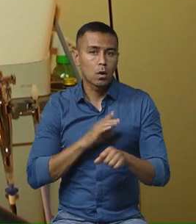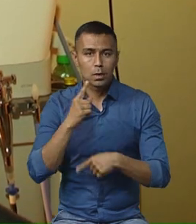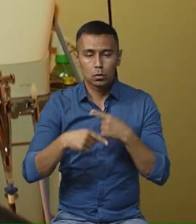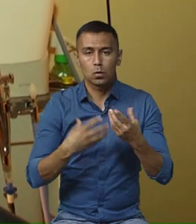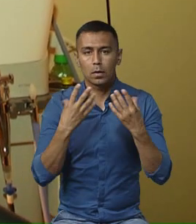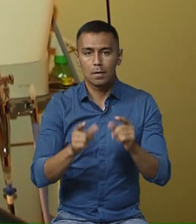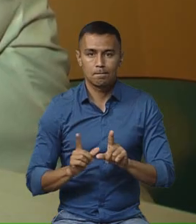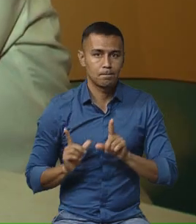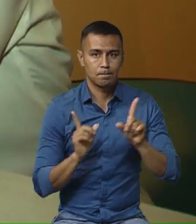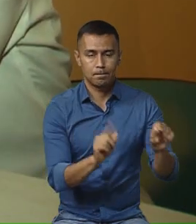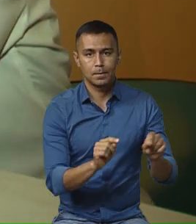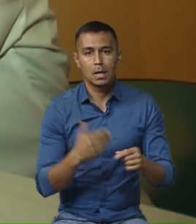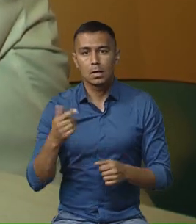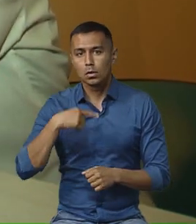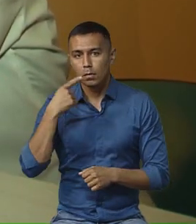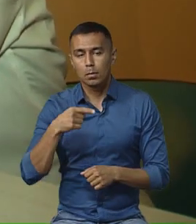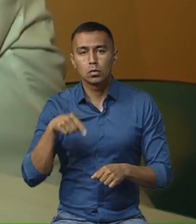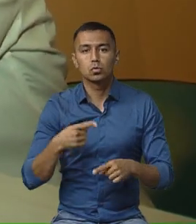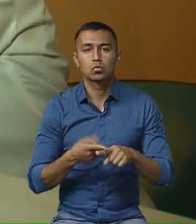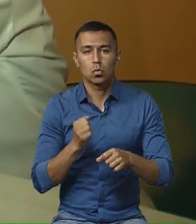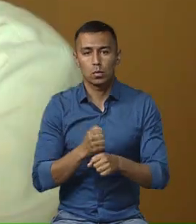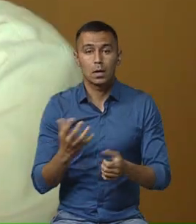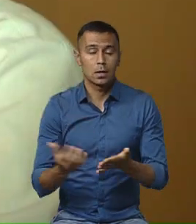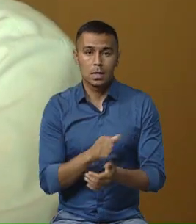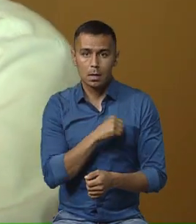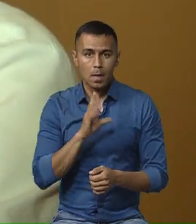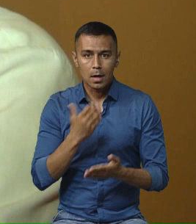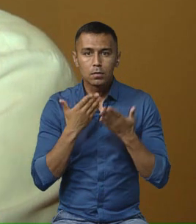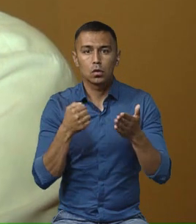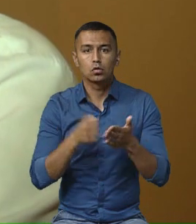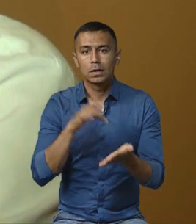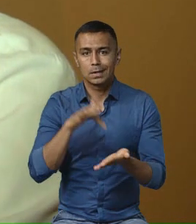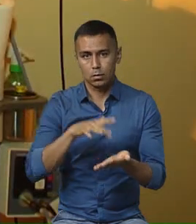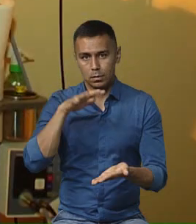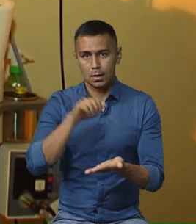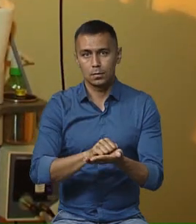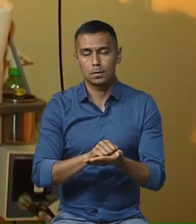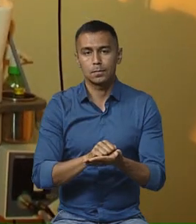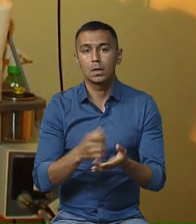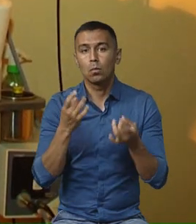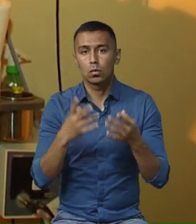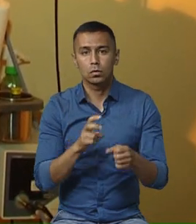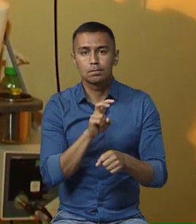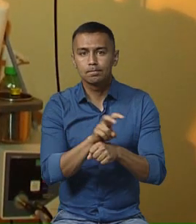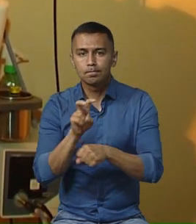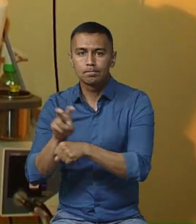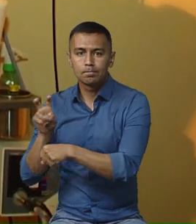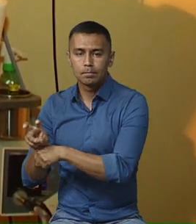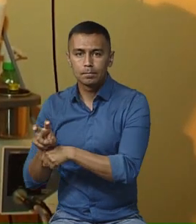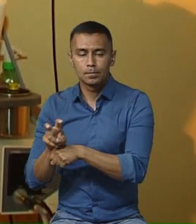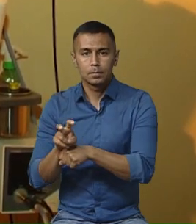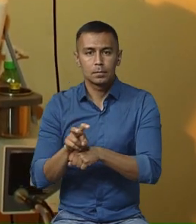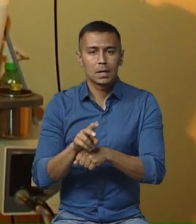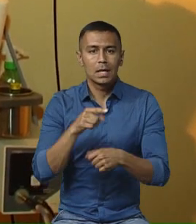дня виїжджати. За її словами, цю роботу знайшла сама, не звертаючись до центру зайнятості. Просто йшла